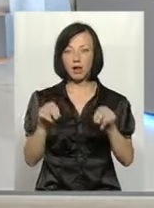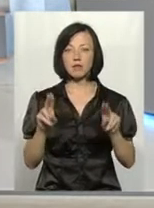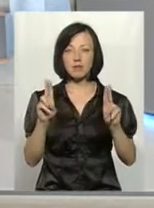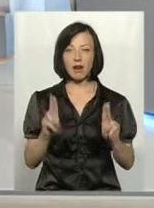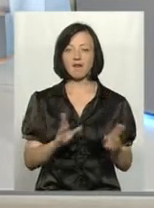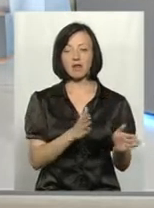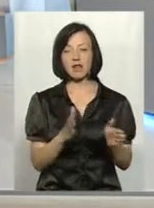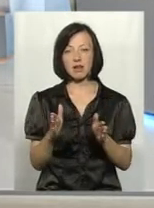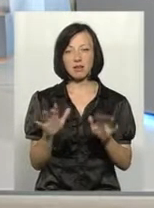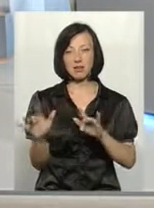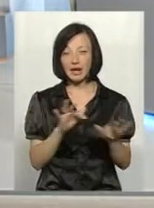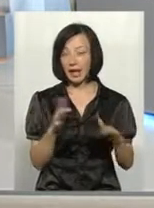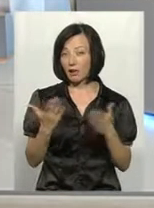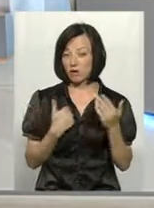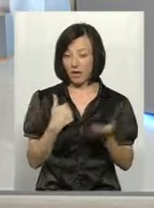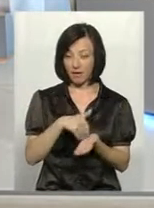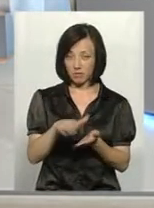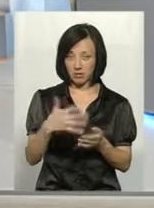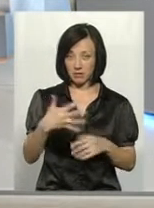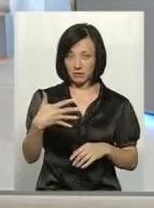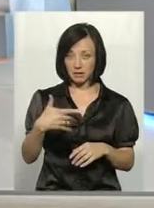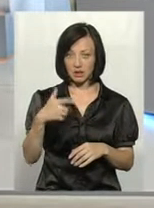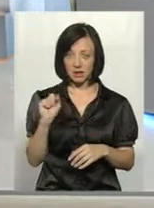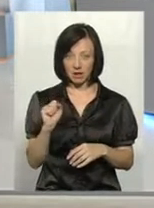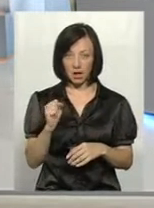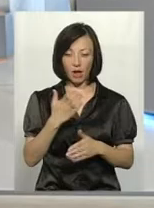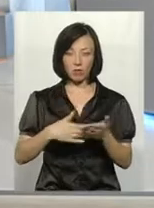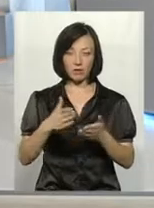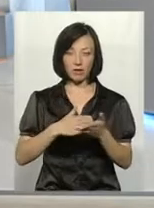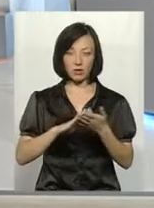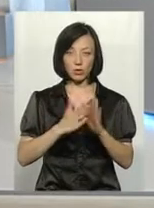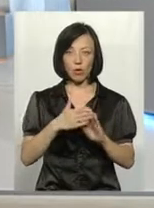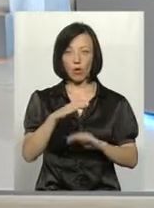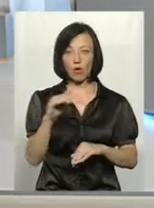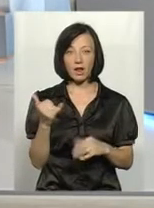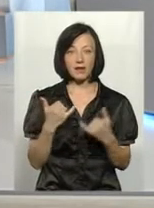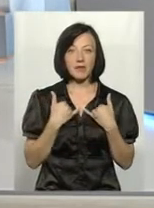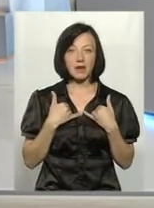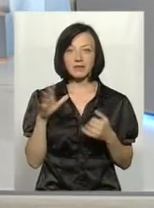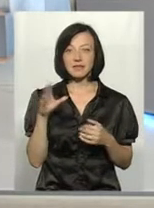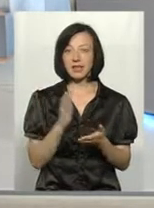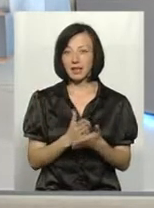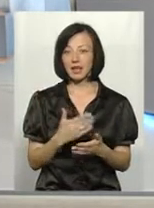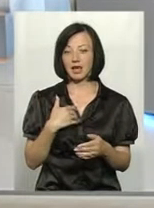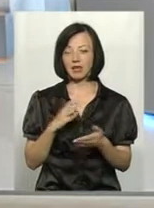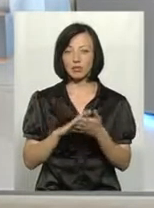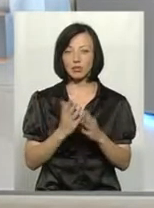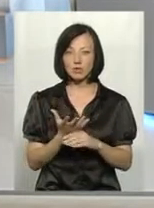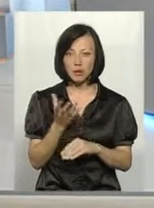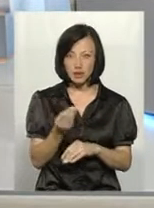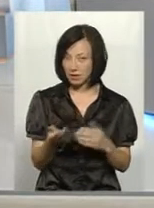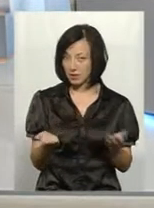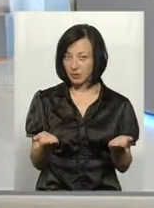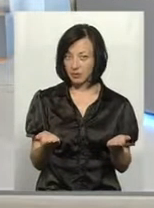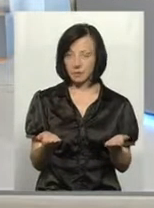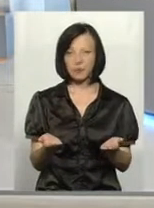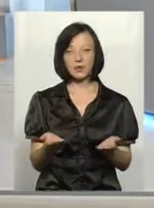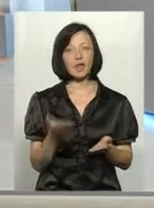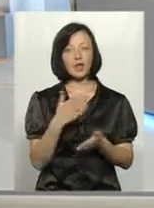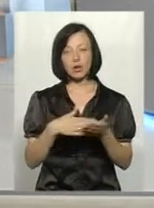гри, що якщо я відмовляюся від 50 гектарів землі, розриваю договір оренди, для мене сьогодні все є, я за нього, за цей договір заплатив гроші.